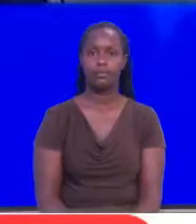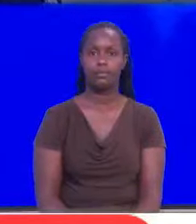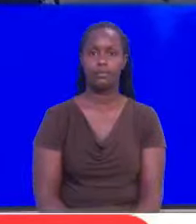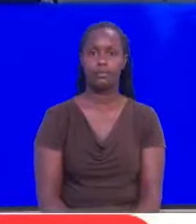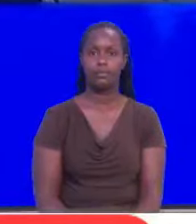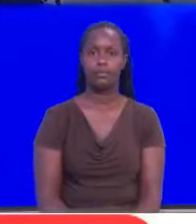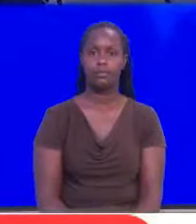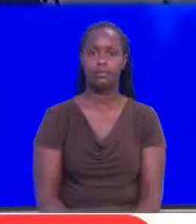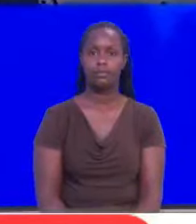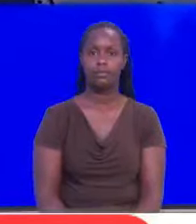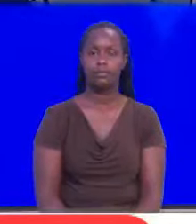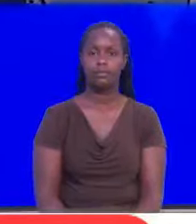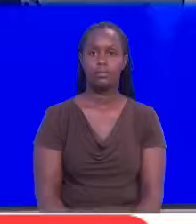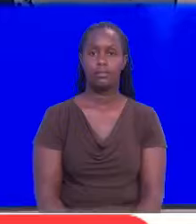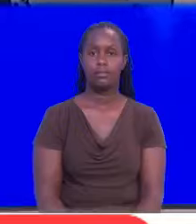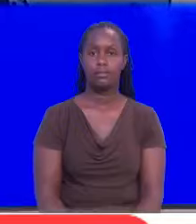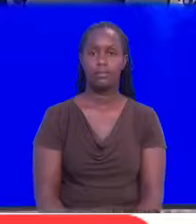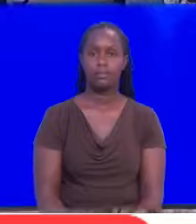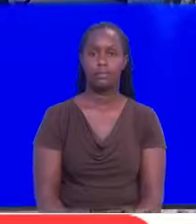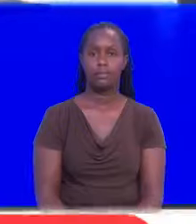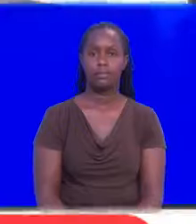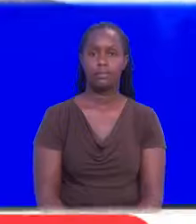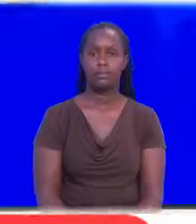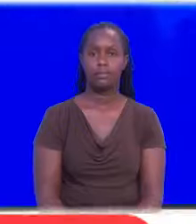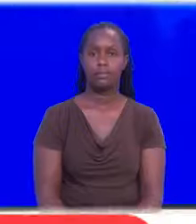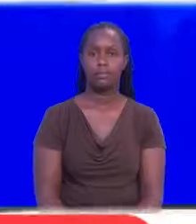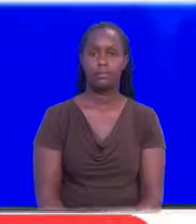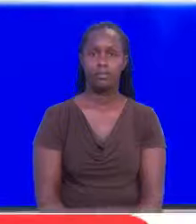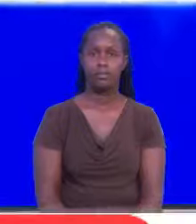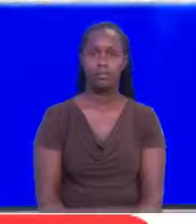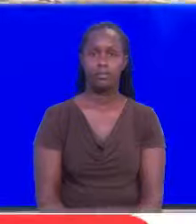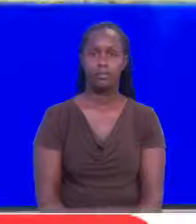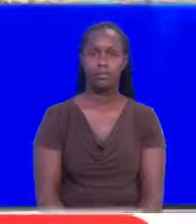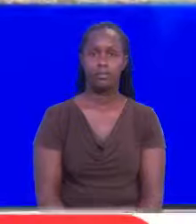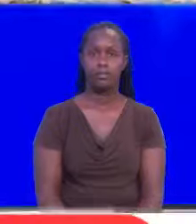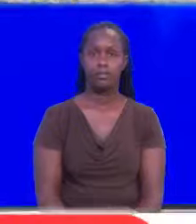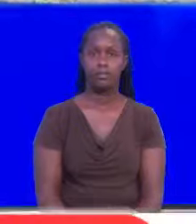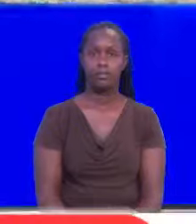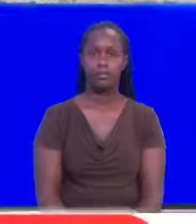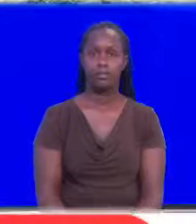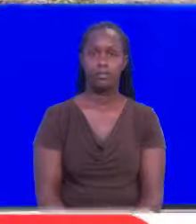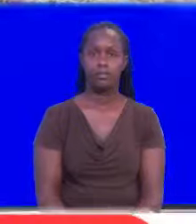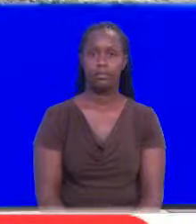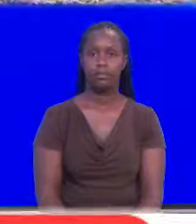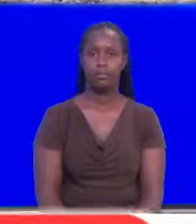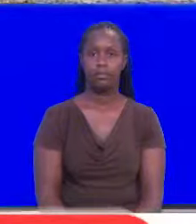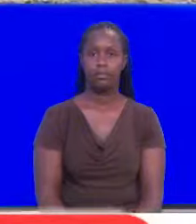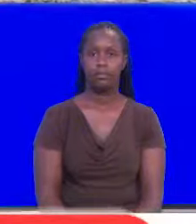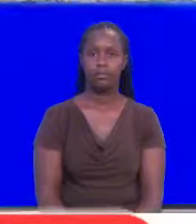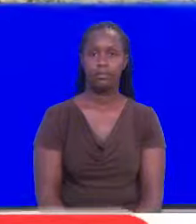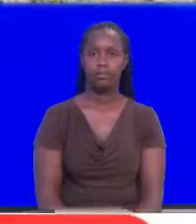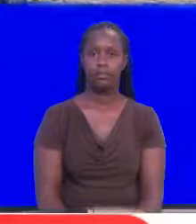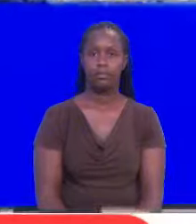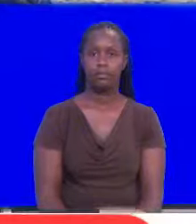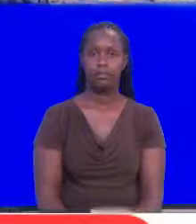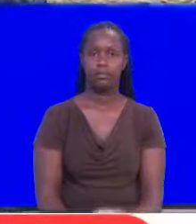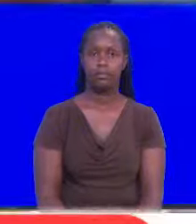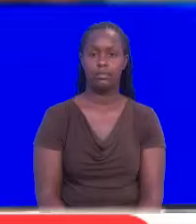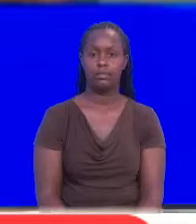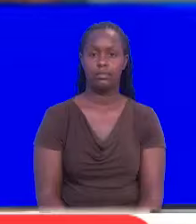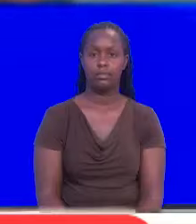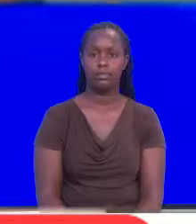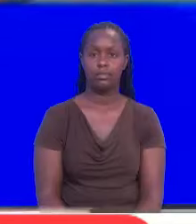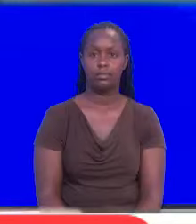katika barabara kuu ya Nairobi Mombasa wamefikishwa Nairobi kwa matibabu, manusura wakielezea